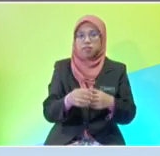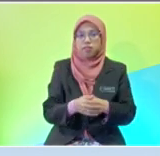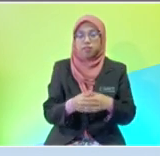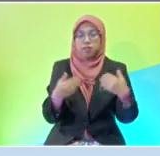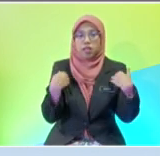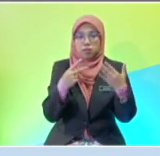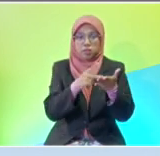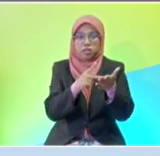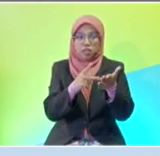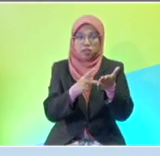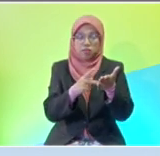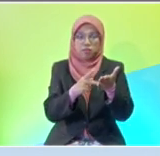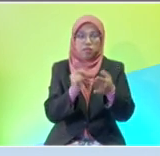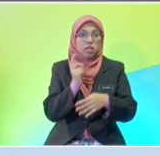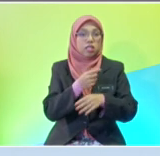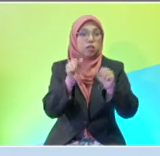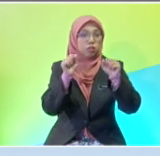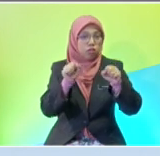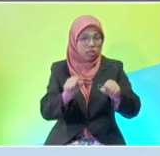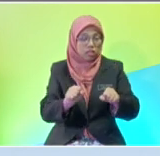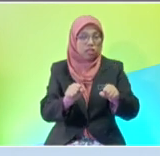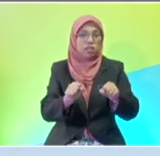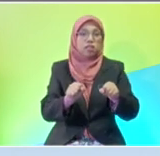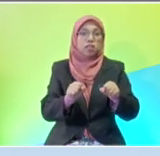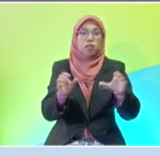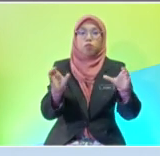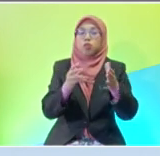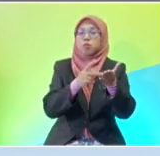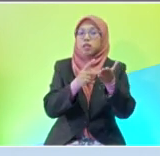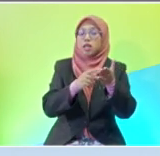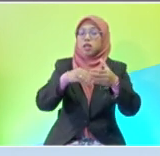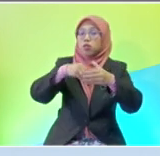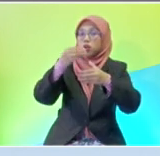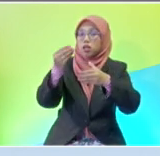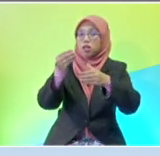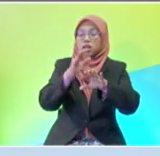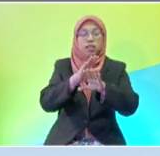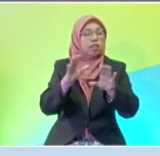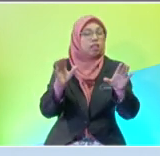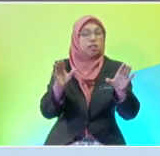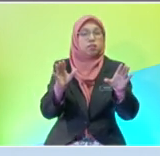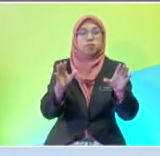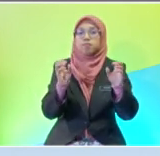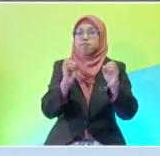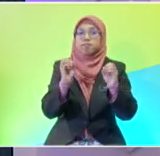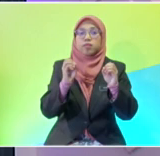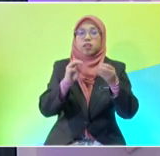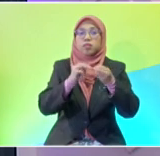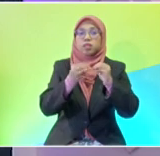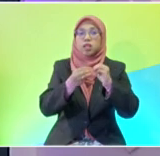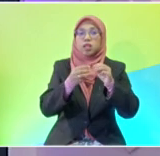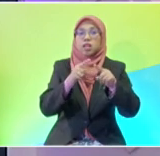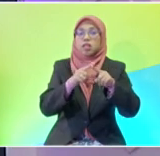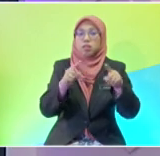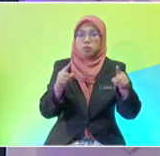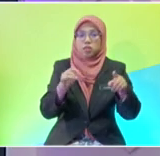perkiraan kita boleh juga membuat perkiraan di luar tidak ada masalah tetapi saya lebih suka